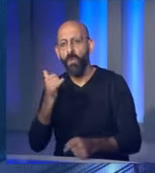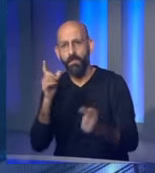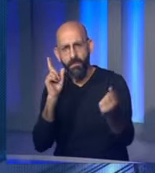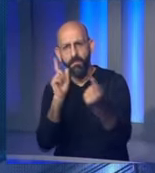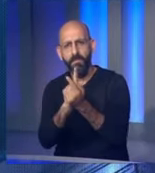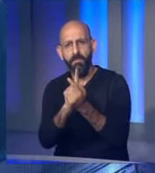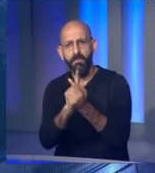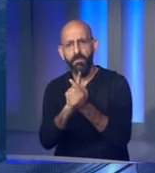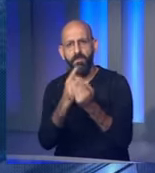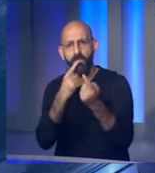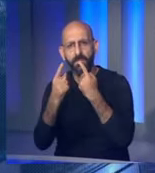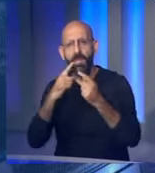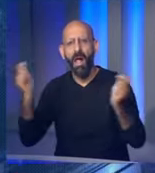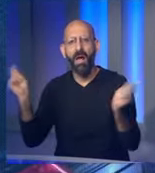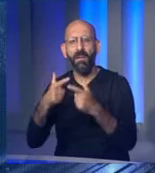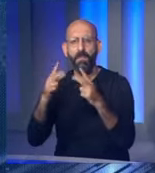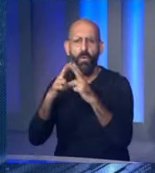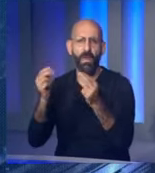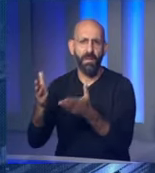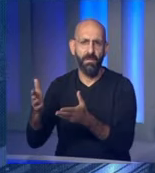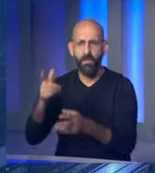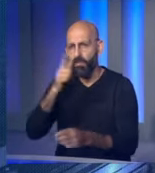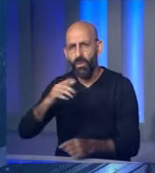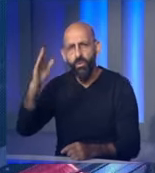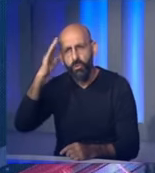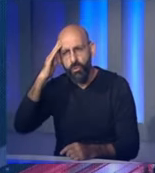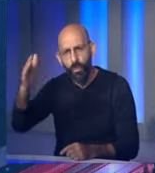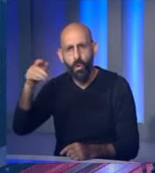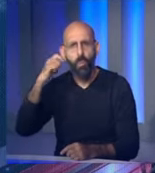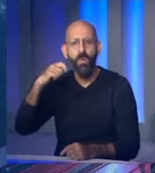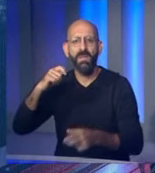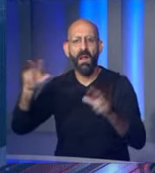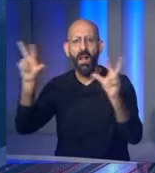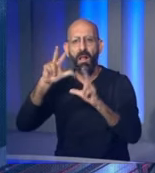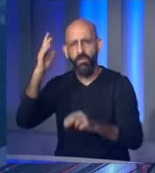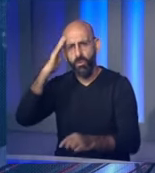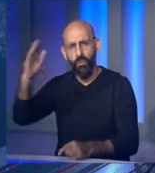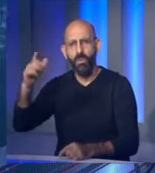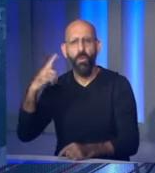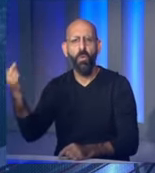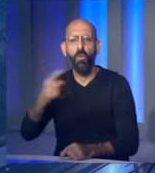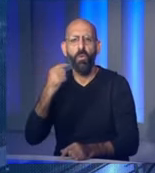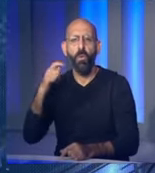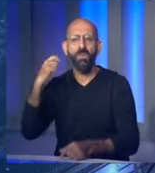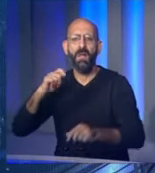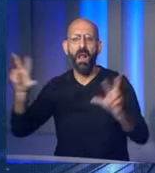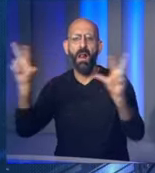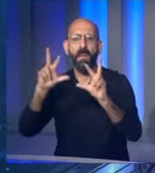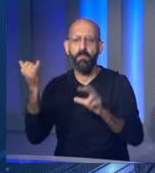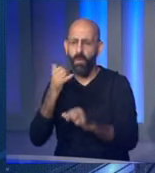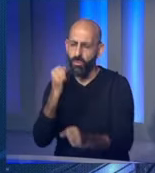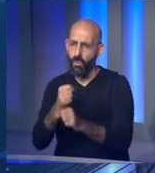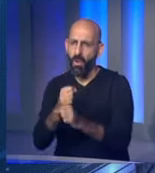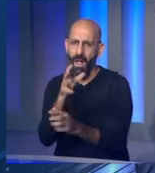نداف سعيد اشار الى ان او سعيد اشار الى لان اللقاء تطرق الى تغطيه مجريات الحرب الدائره في لبنان وشكر